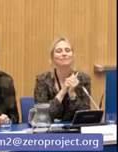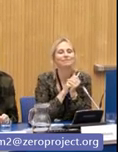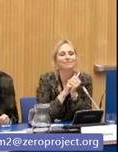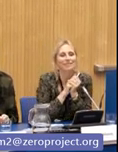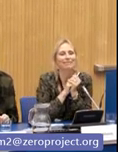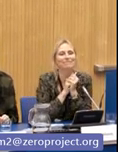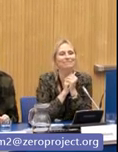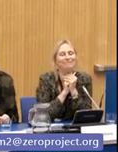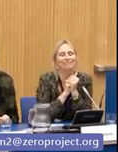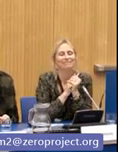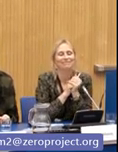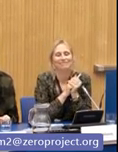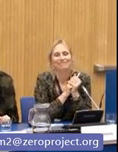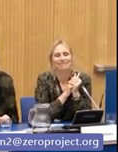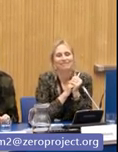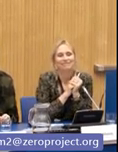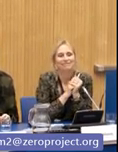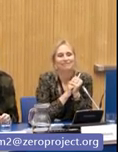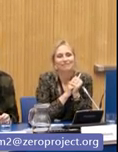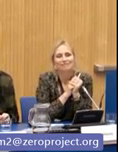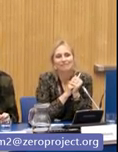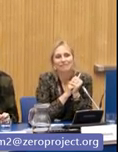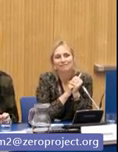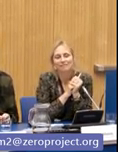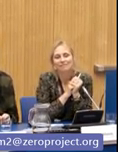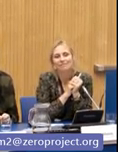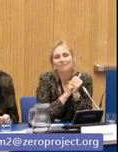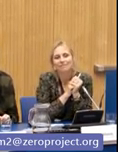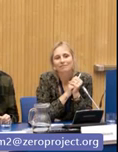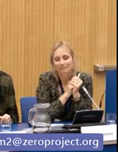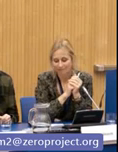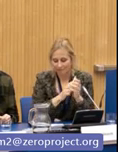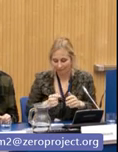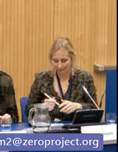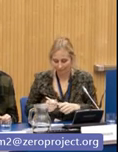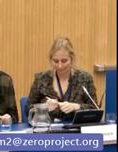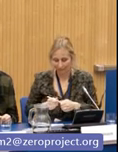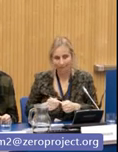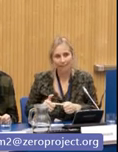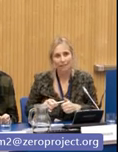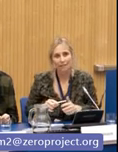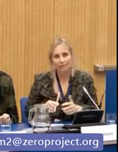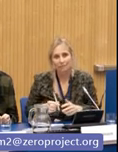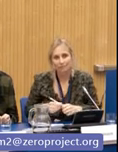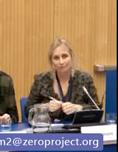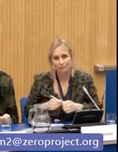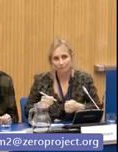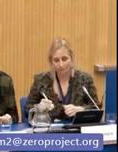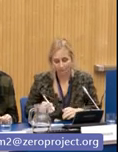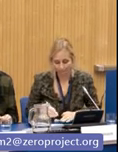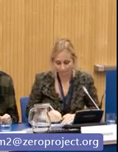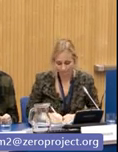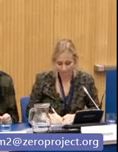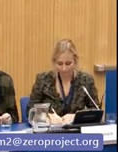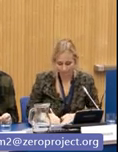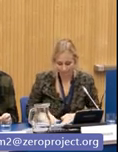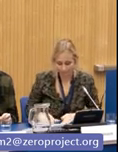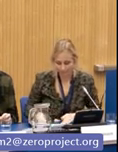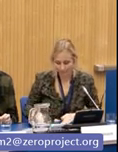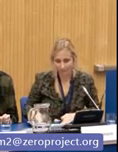Kannst du mich? Ja. Ich hätte eine Frage, ob die Bildungsfachkräfte, wenn sie mit den Studierenden